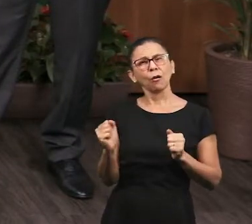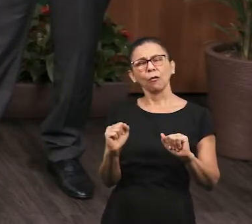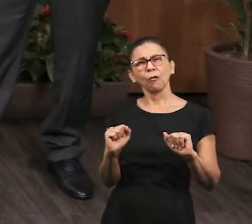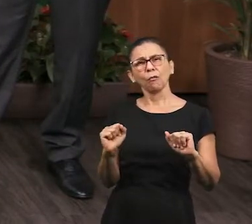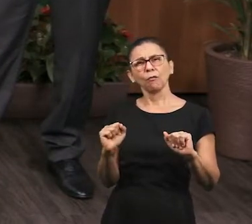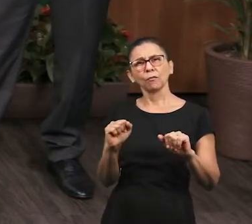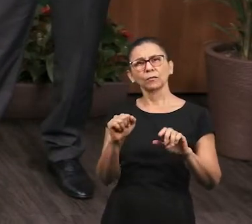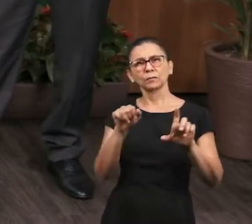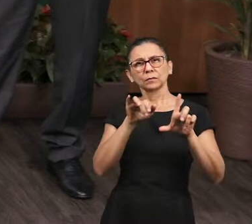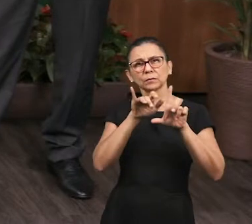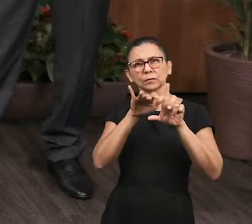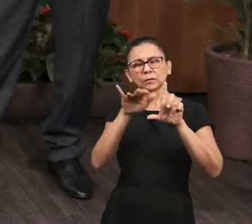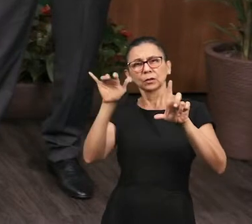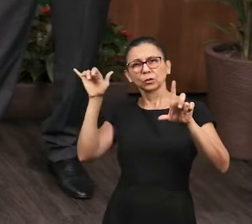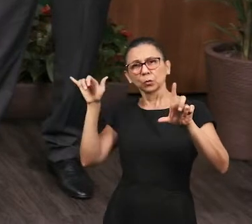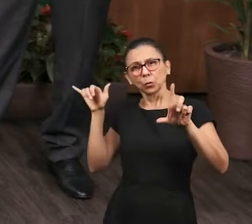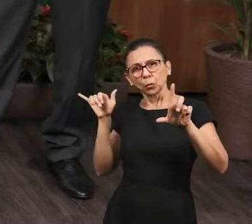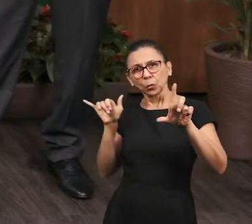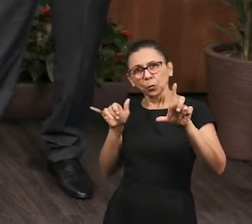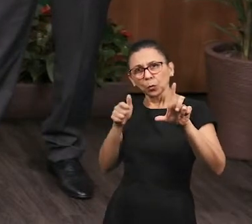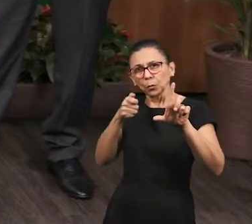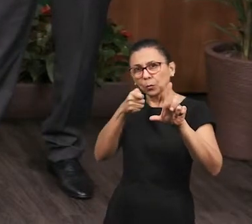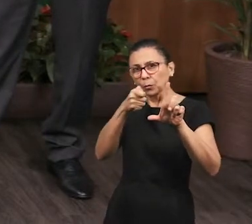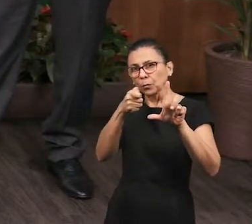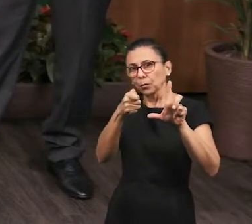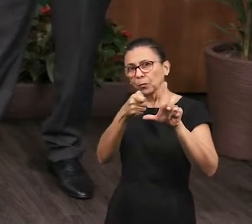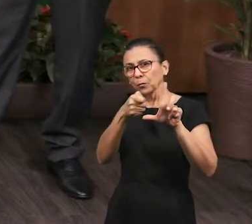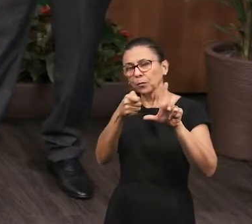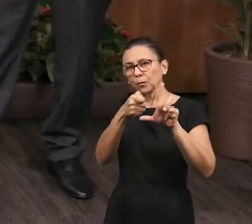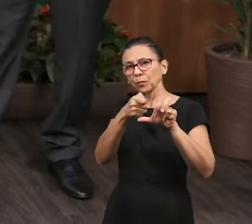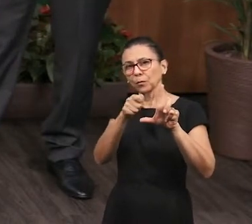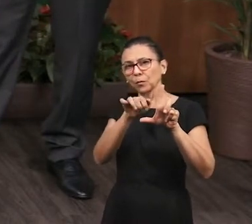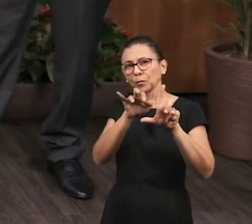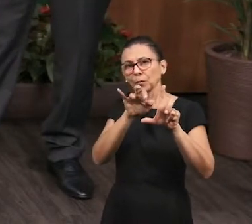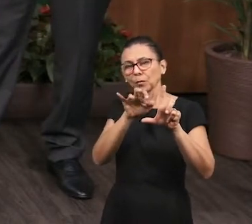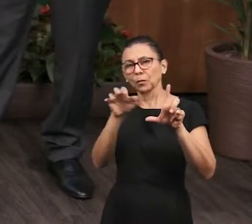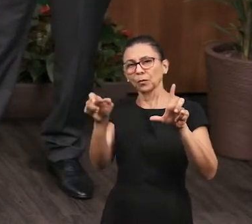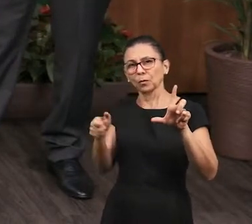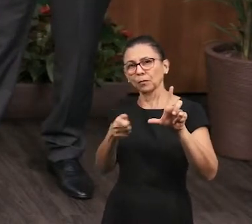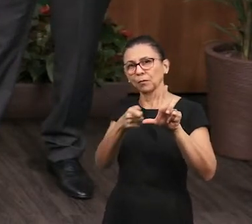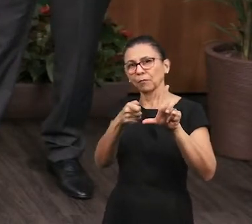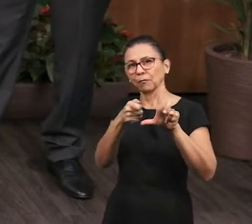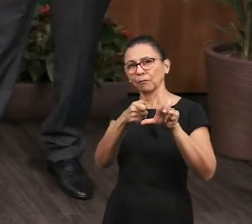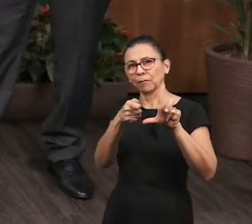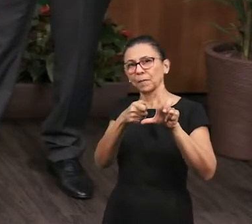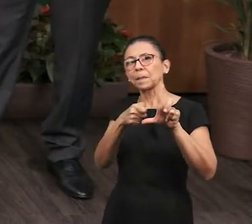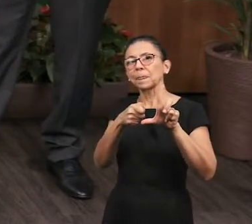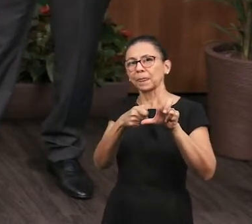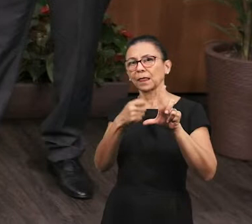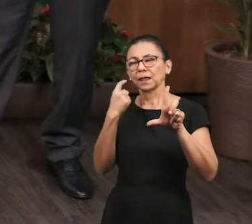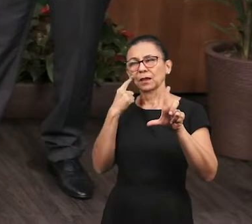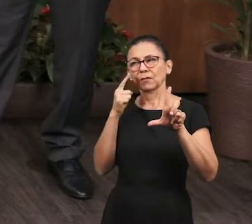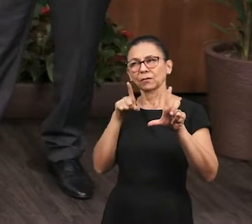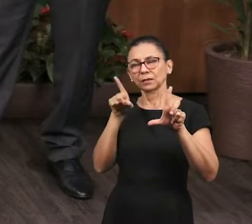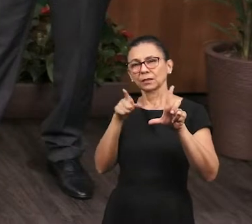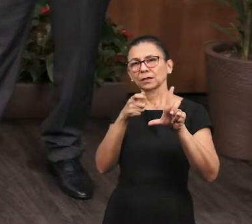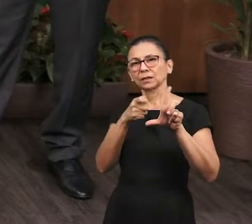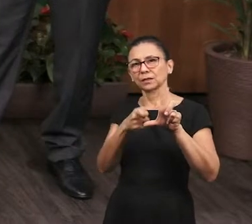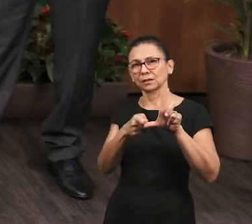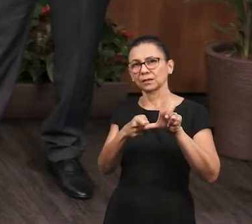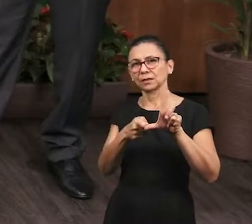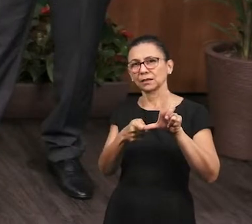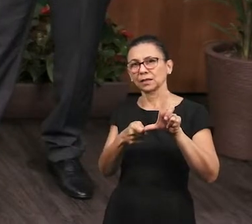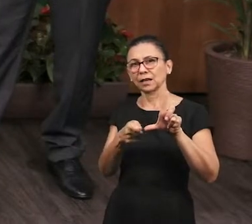послания. Вы можете также ответить на вопрос, также приблизив камеру к QR-коду,